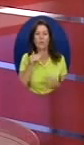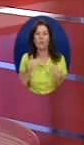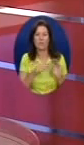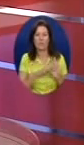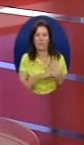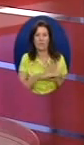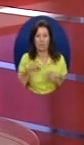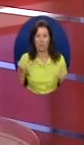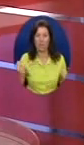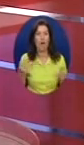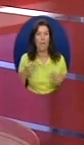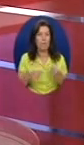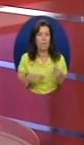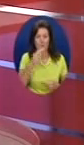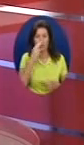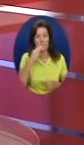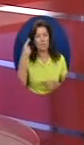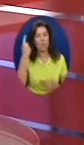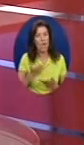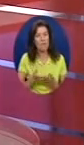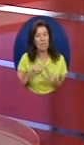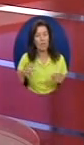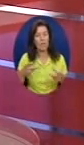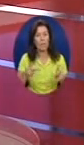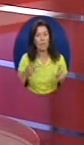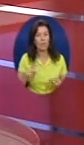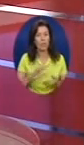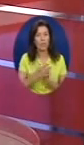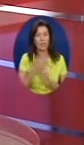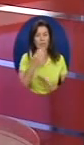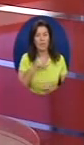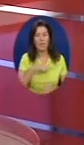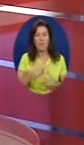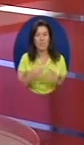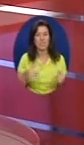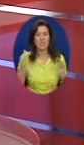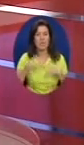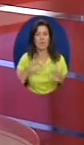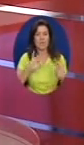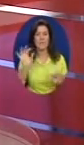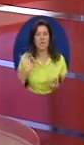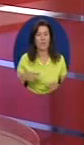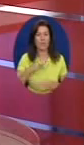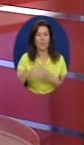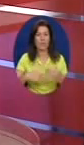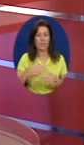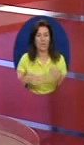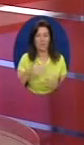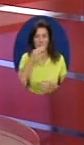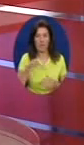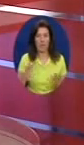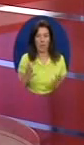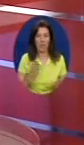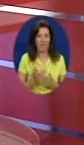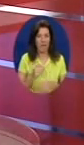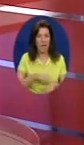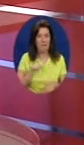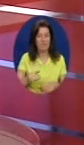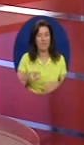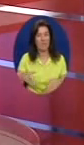שנים נעשו ניסיונות להציע להם פתרונות גיור, אבל עד היום פחות מ-10% מהם אכן עברו את התהליך. האם הגיע הזמן להרים ידיים או שצריך לשנות את